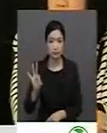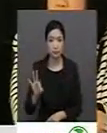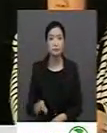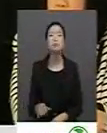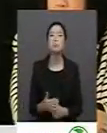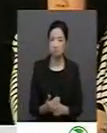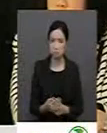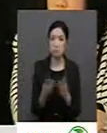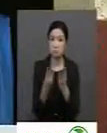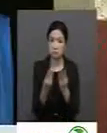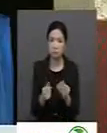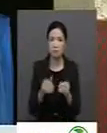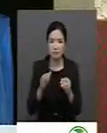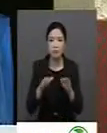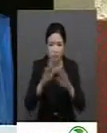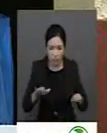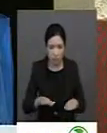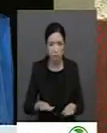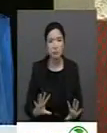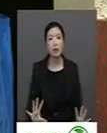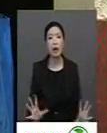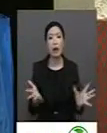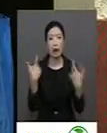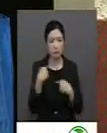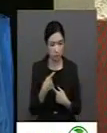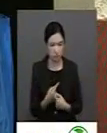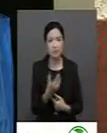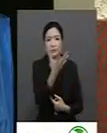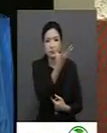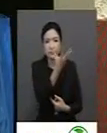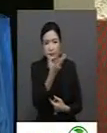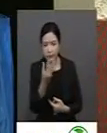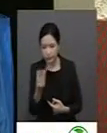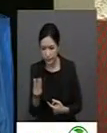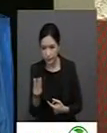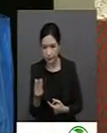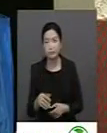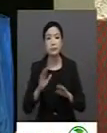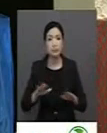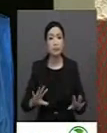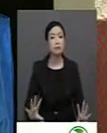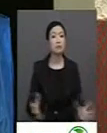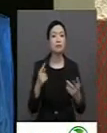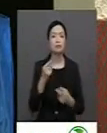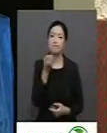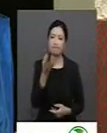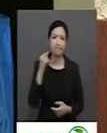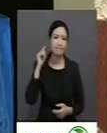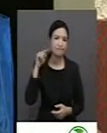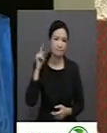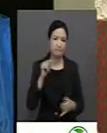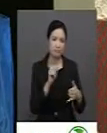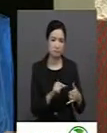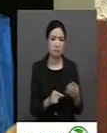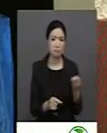บว่ามีตัวเลขเด็กหายลดลงฮะขณะที่เด็กที่หายส่วนใหญ่จะเป็นเด็กผู้หญิงที่มากกว่